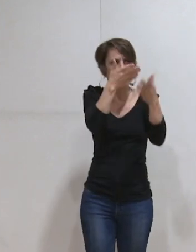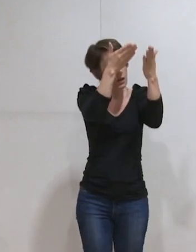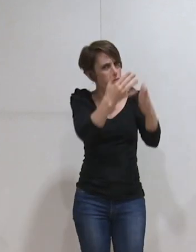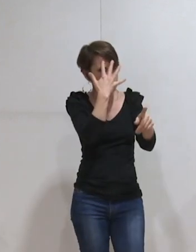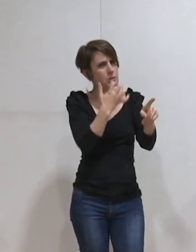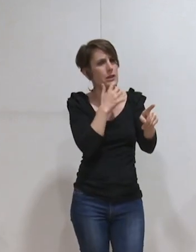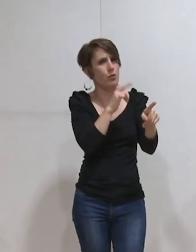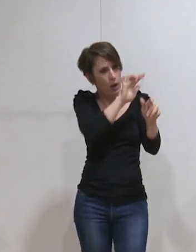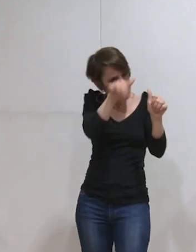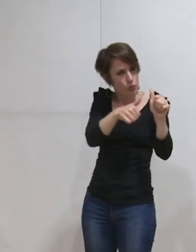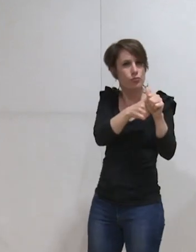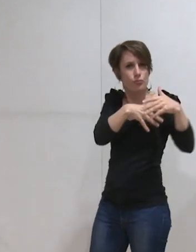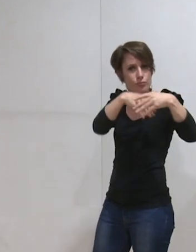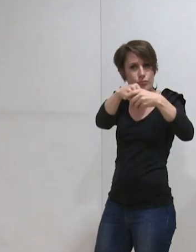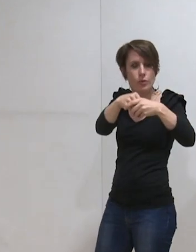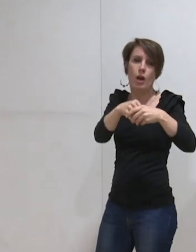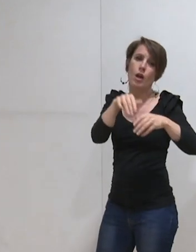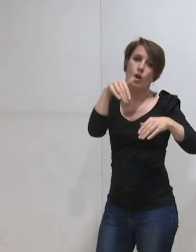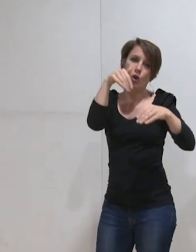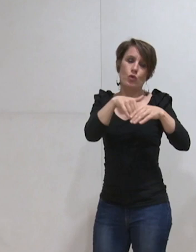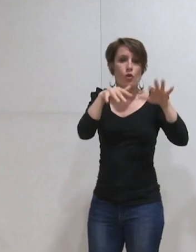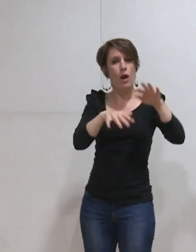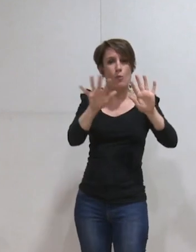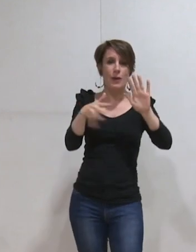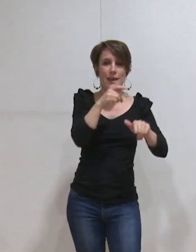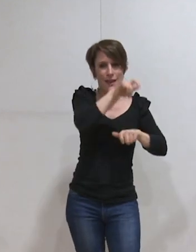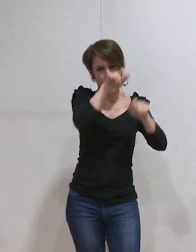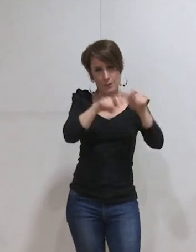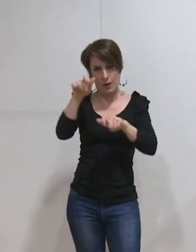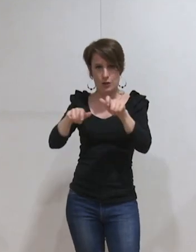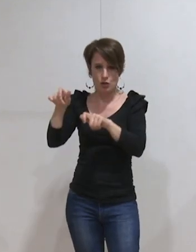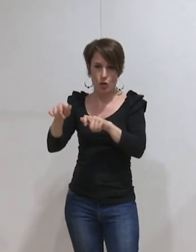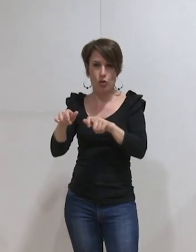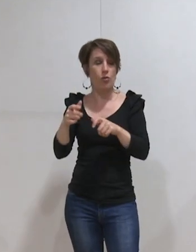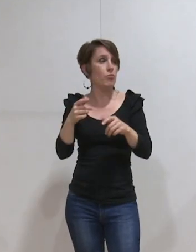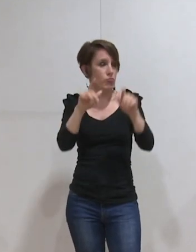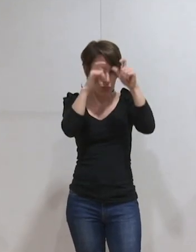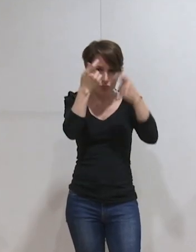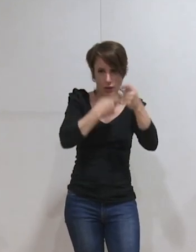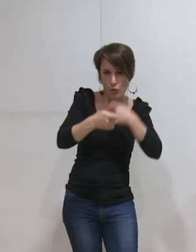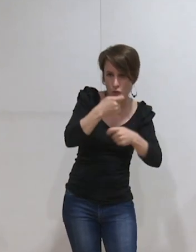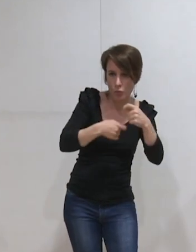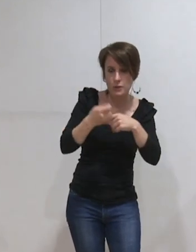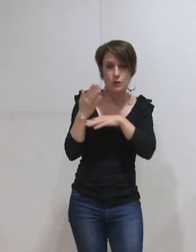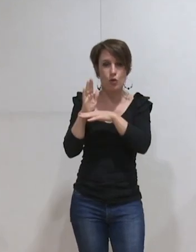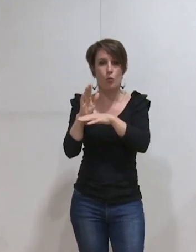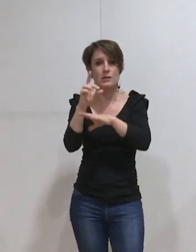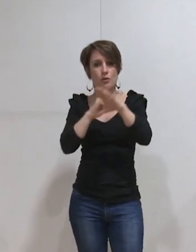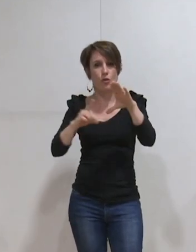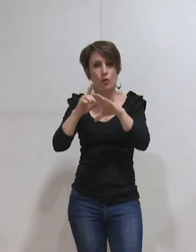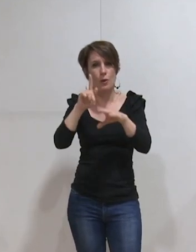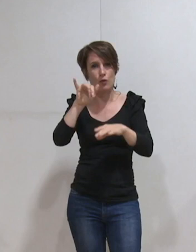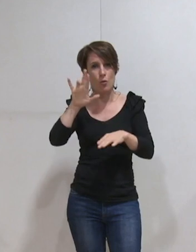française sera environ d'une quinzaine de membres économistes représentants du département de la Gironde représentant de la